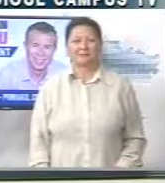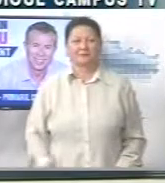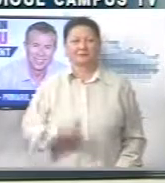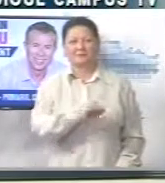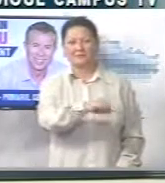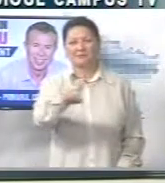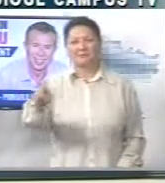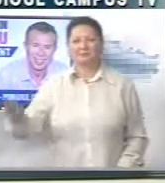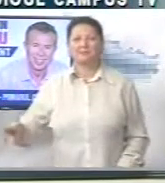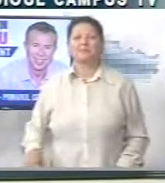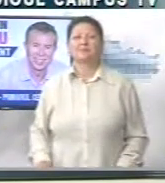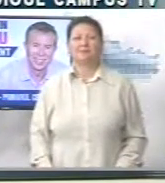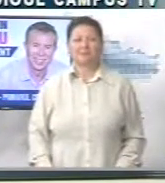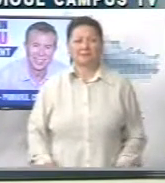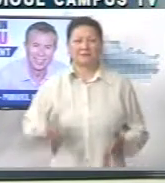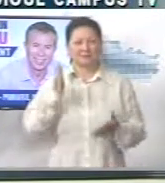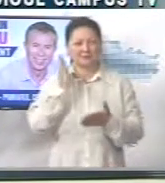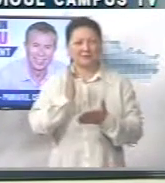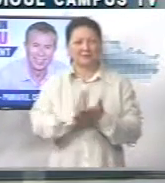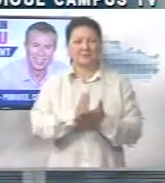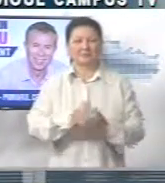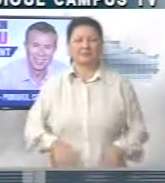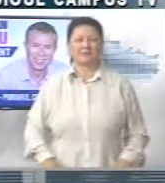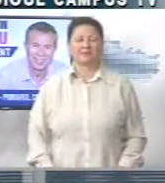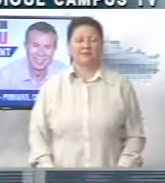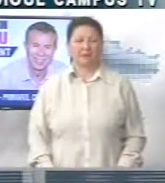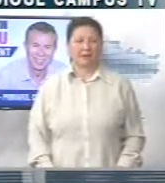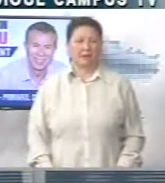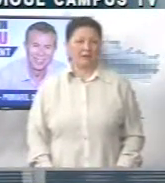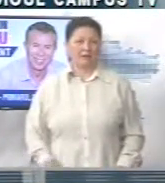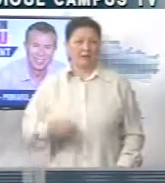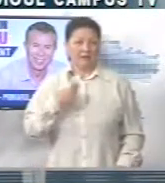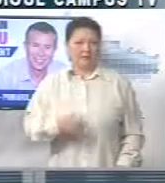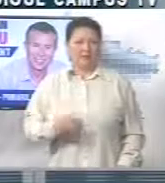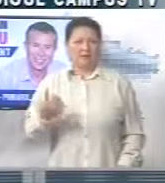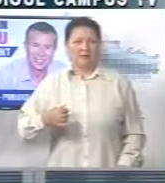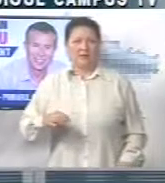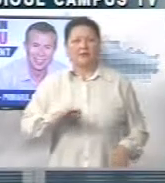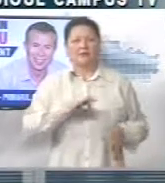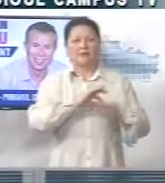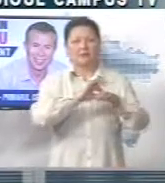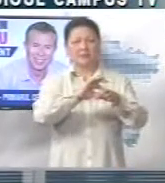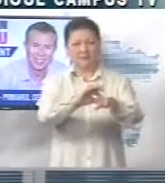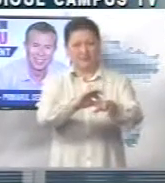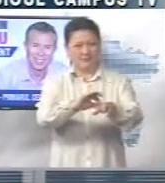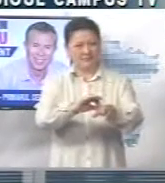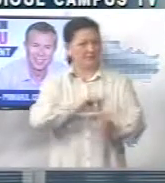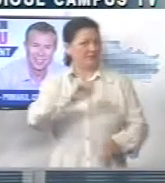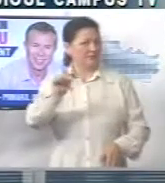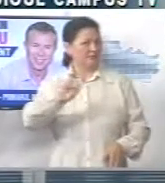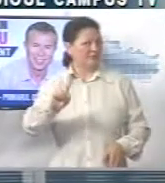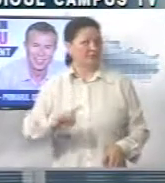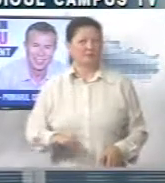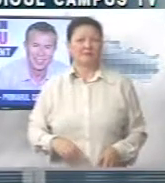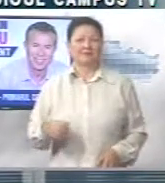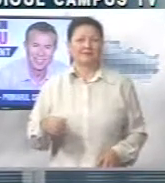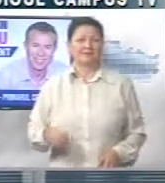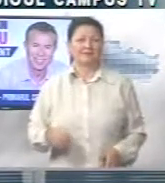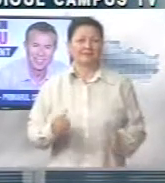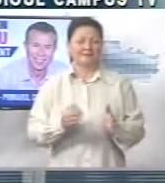toți. Important, mare dreptate aveți. Cei care conduc și care ei să nu fie muți. Știți cum e? Adică...